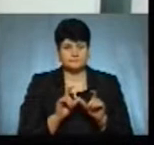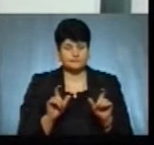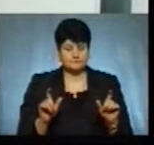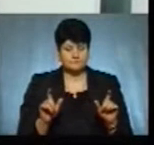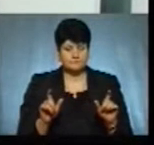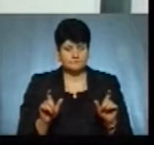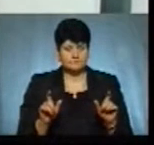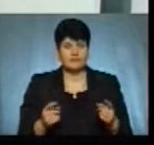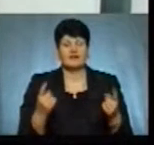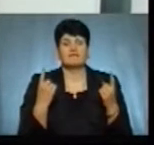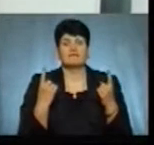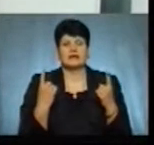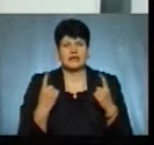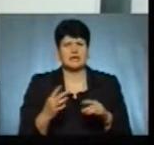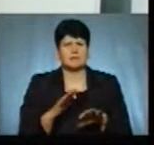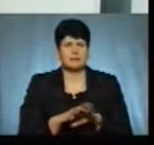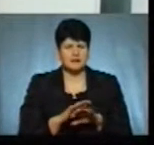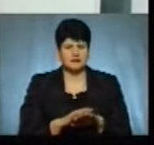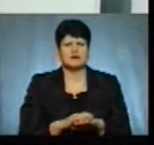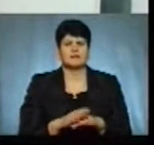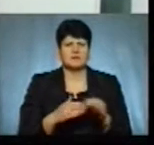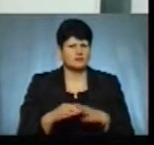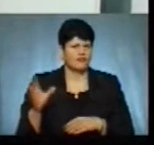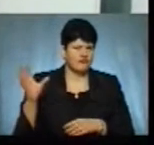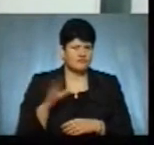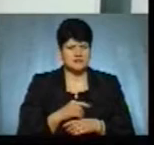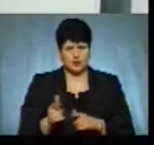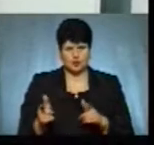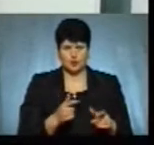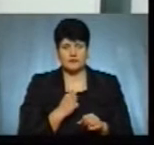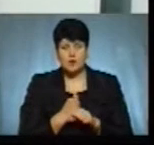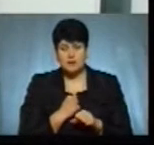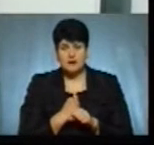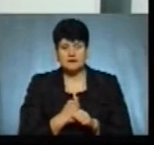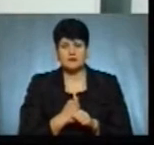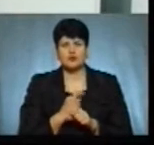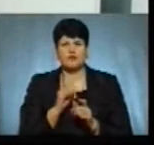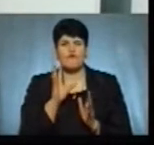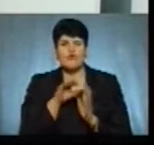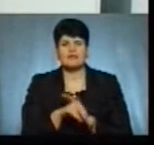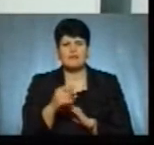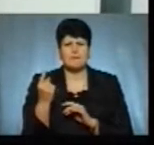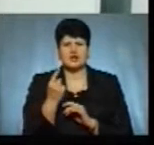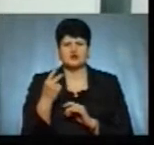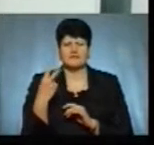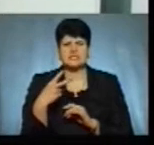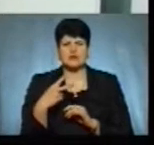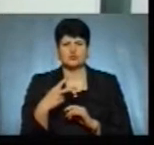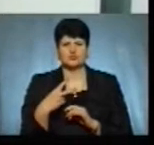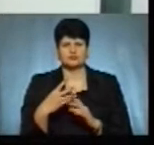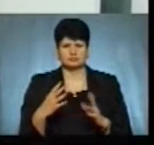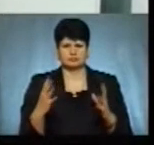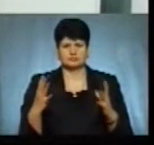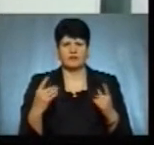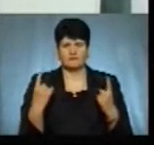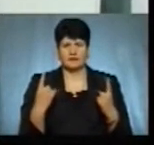З великих банків практично всі готові це робити. Великі банки, наприклад, ті банки, які входять в першу двадцятку найбільших банків України, вони